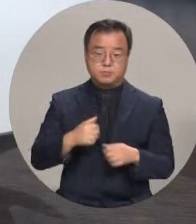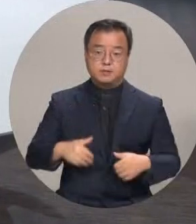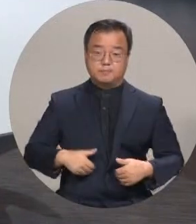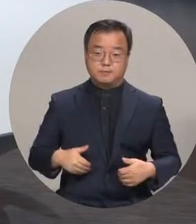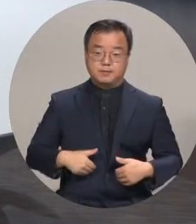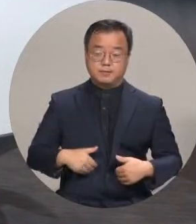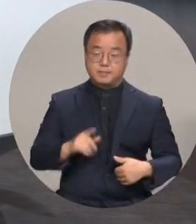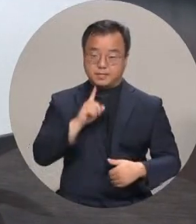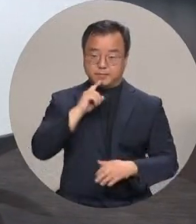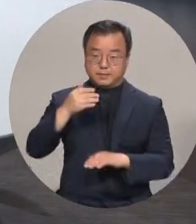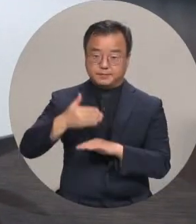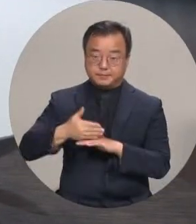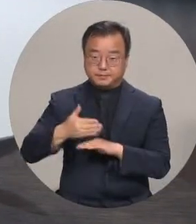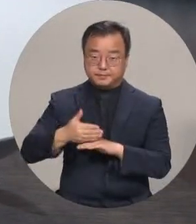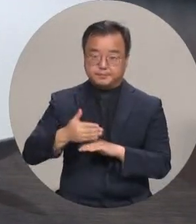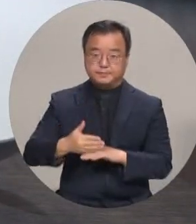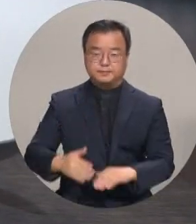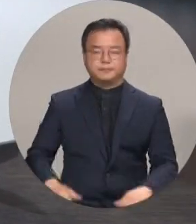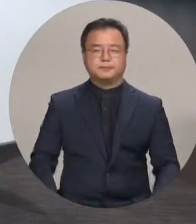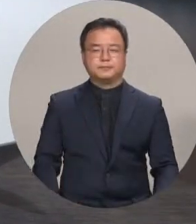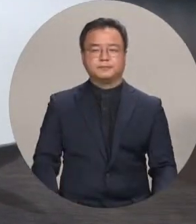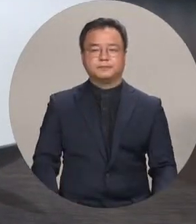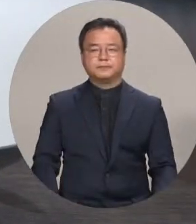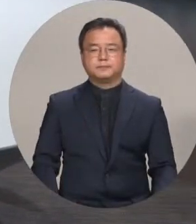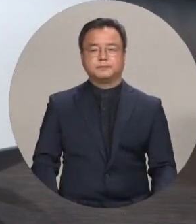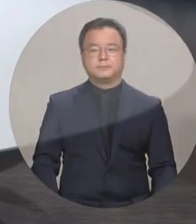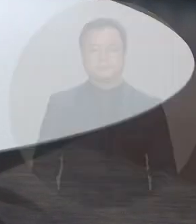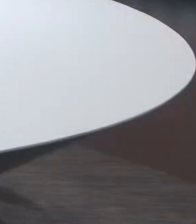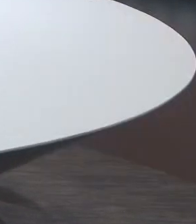변호사님 오늘 말씀 잘 들었습니다네 n